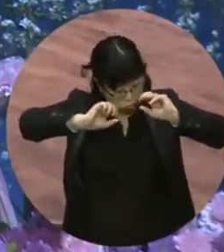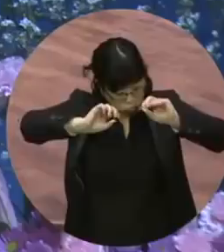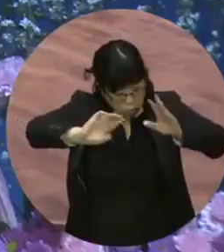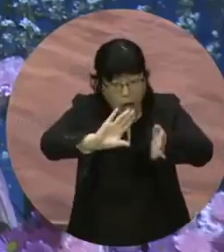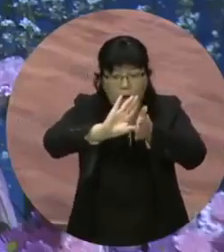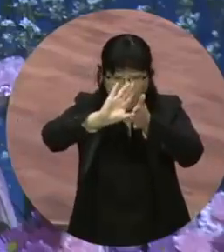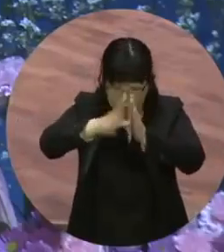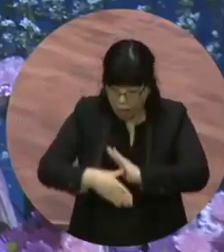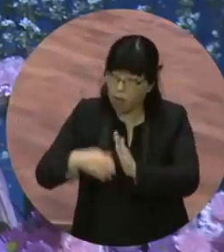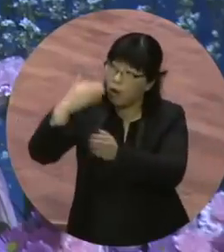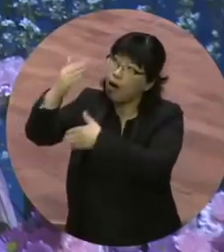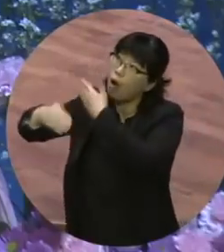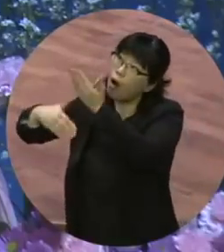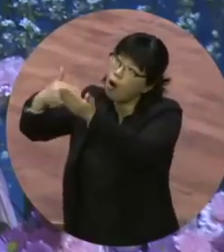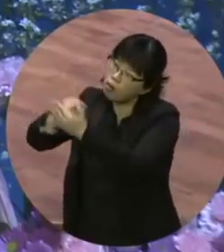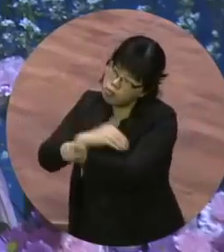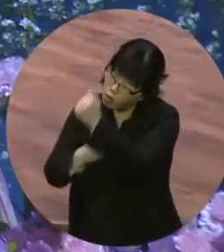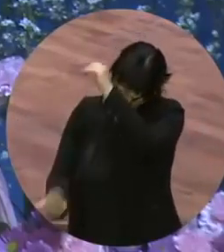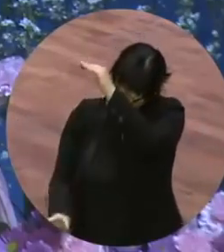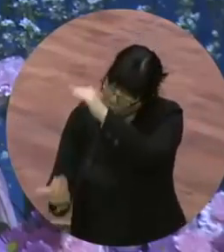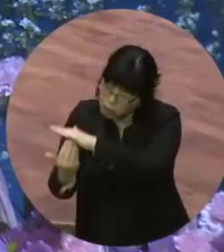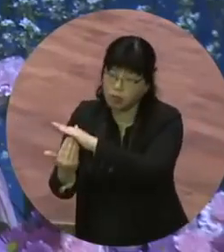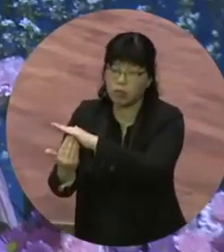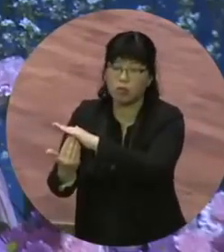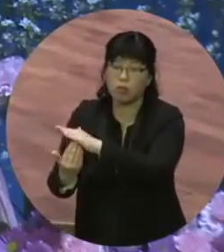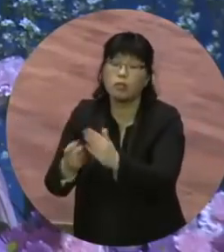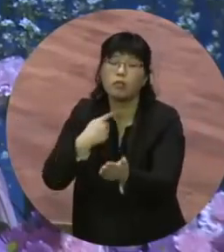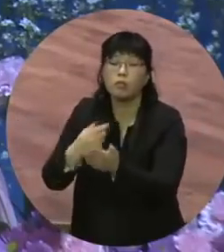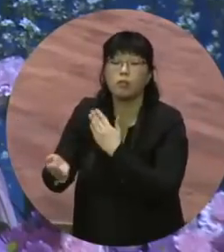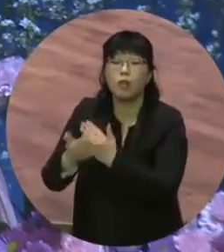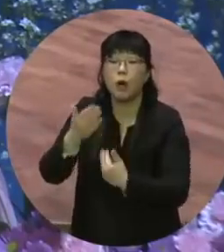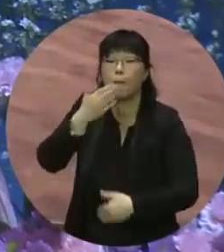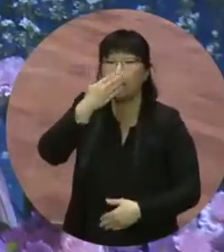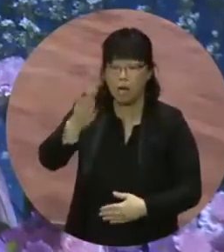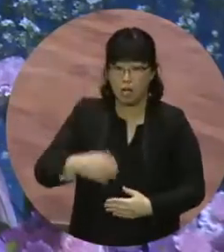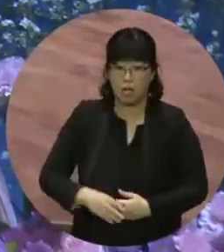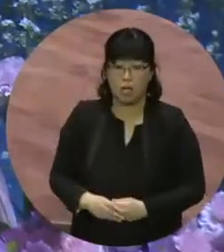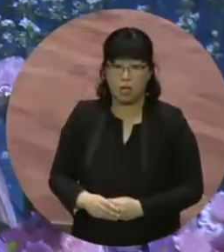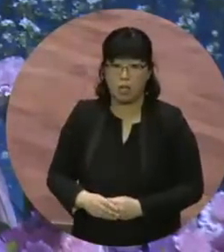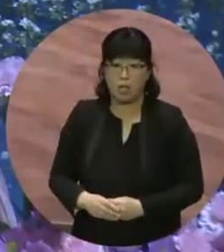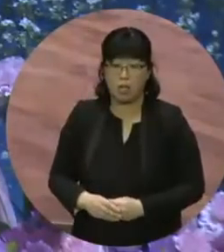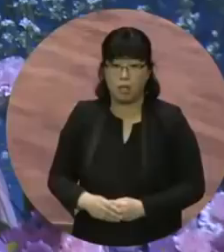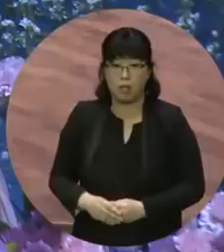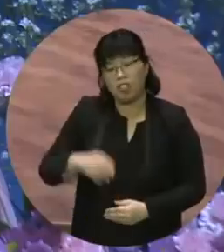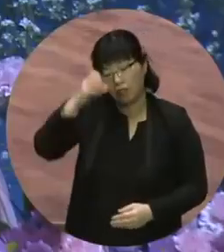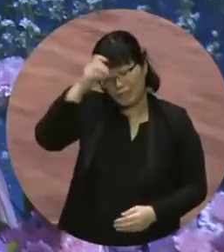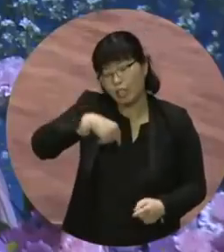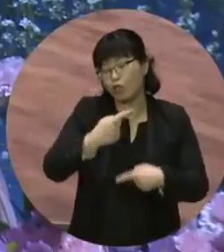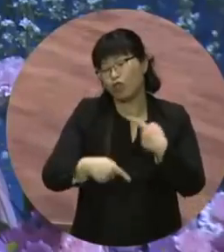아, 이 전능하신 엘사의 하나님을 여러분 한 번이라도 체험해봐야지.